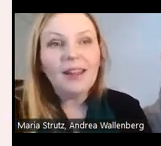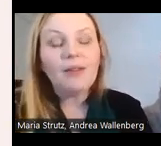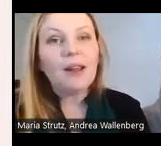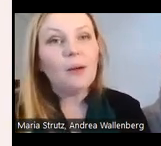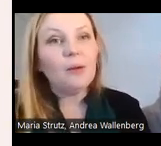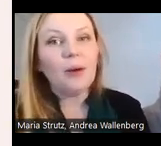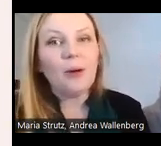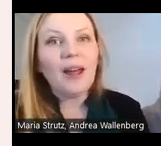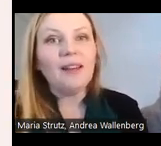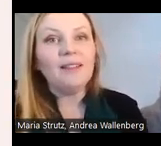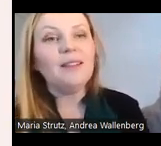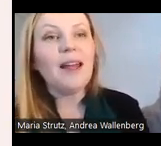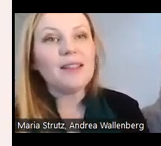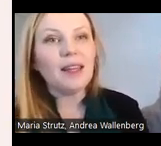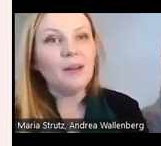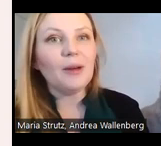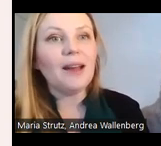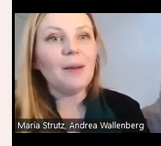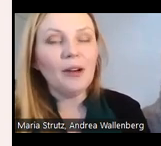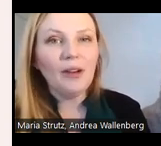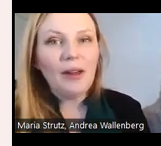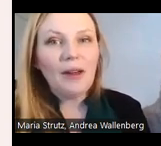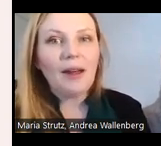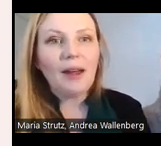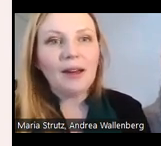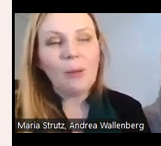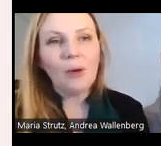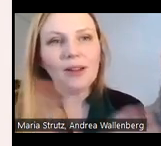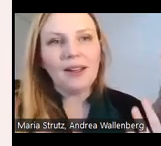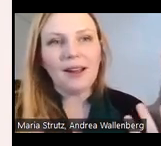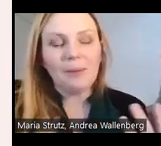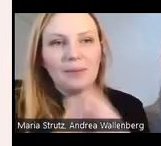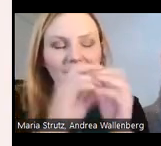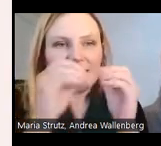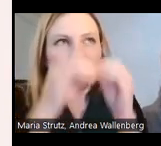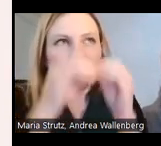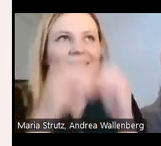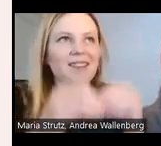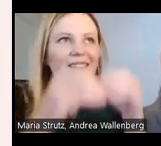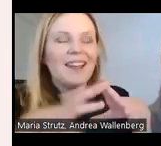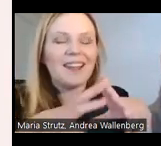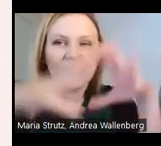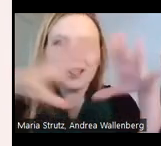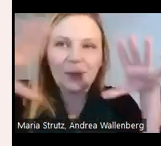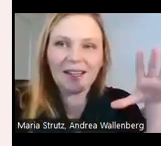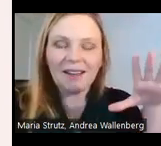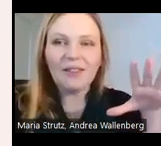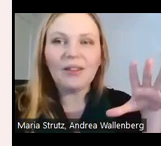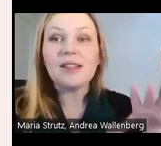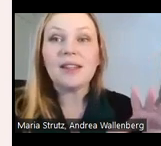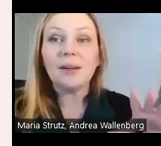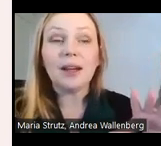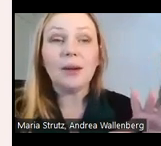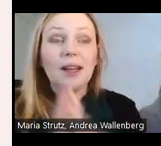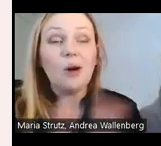frågan, vilka ord är bra att lära sig och lära barn? Ni kommer ihåg den här stora tankekartebilden